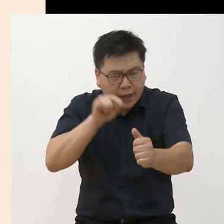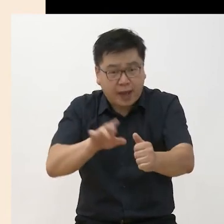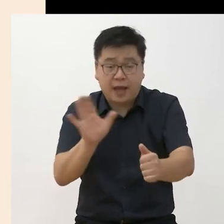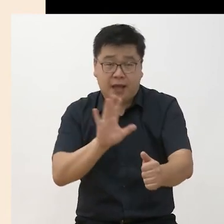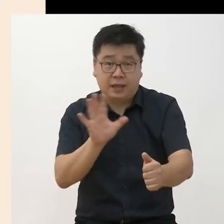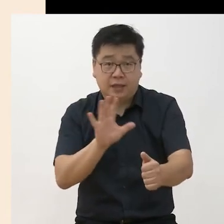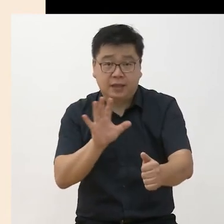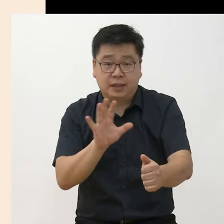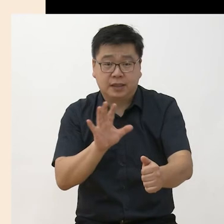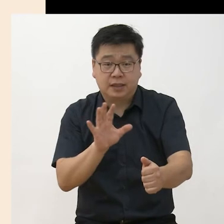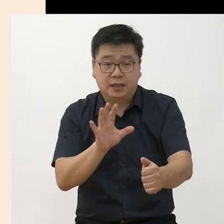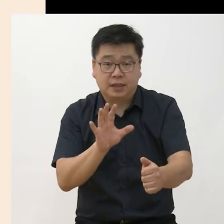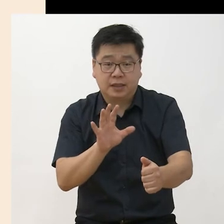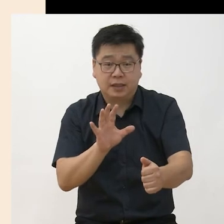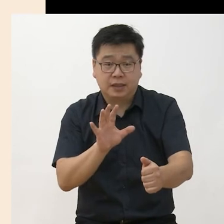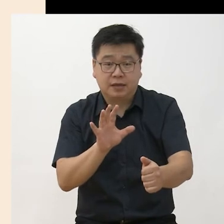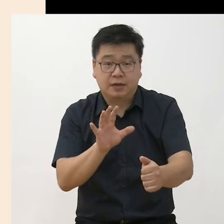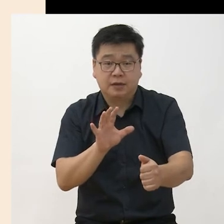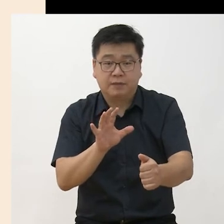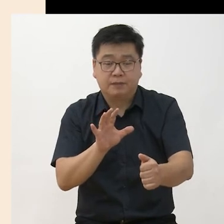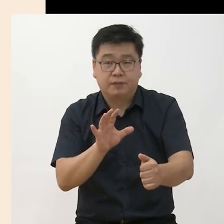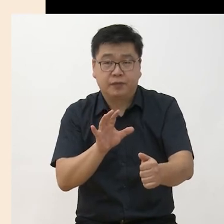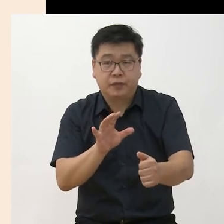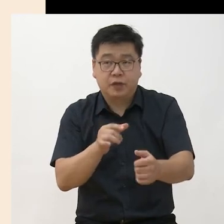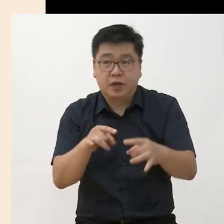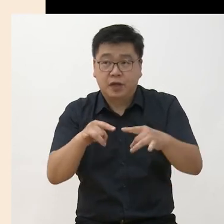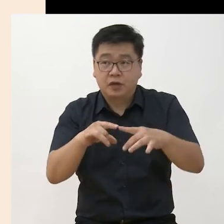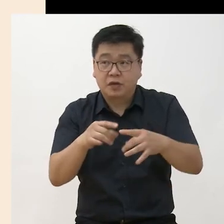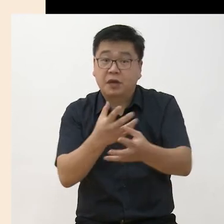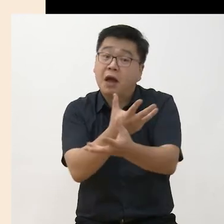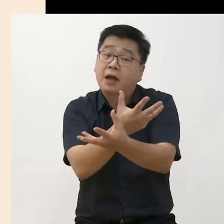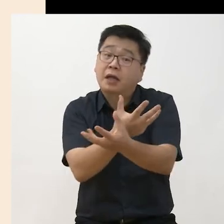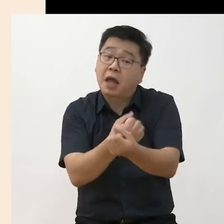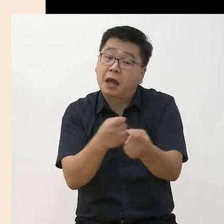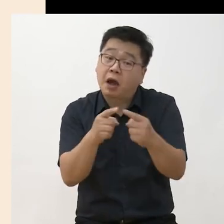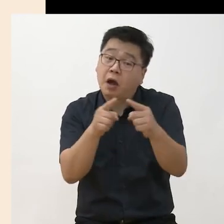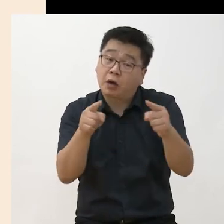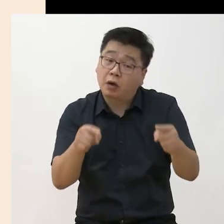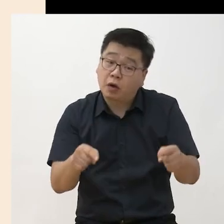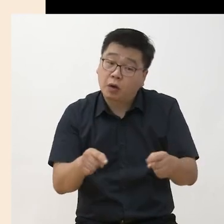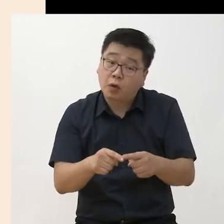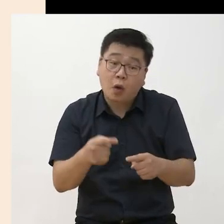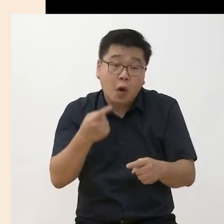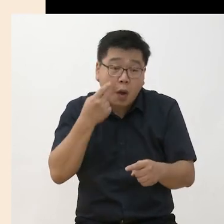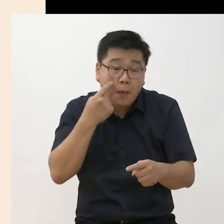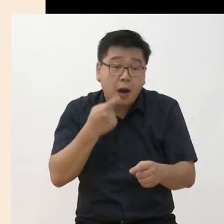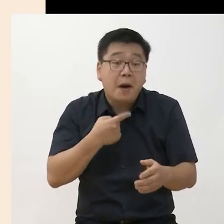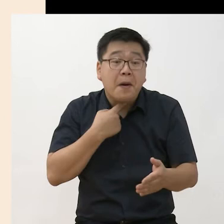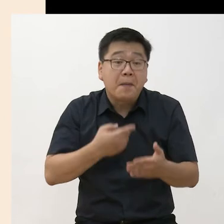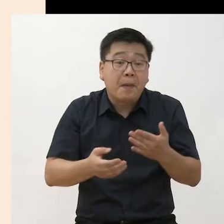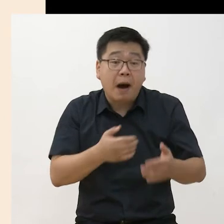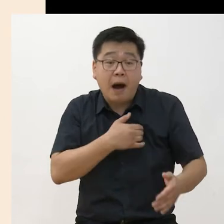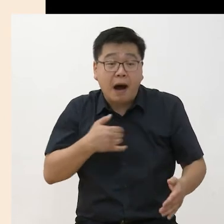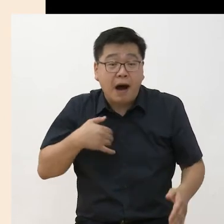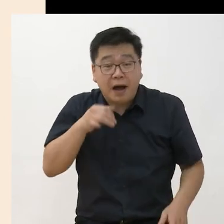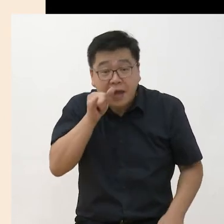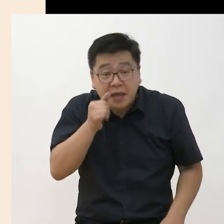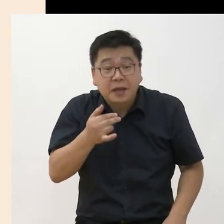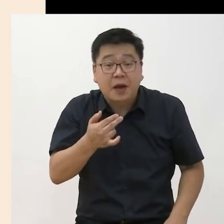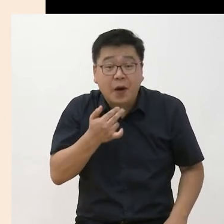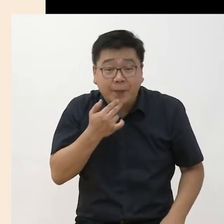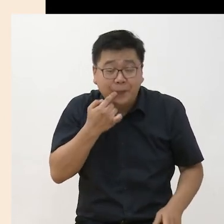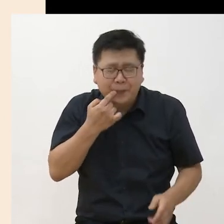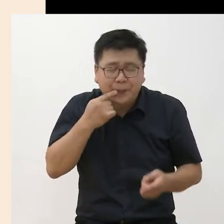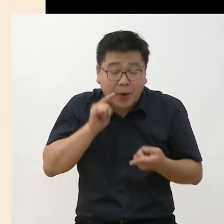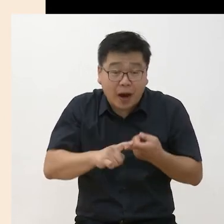저희가 이제 그 사용 어떤 그런 그 만족도라든지 이런 것들을 파악을 해 가지고 추후에 적용 확대